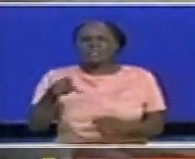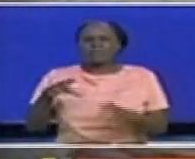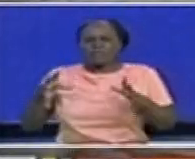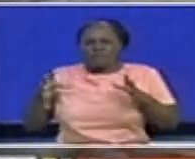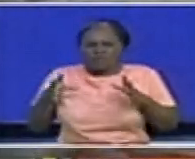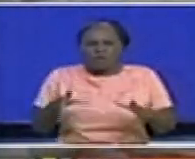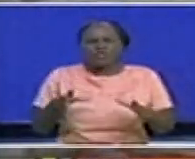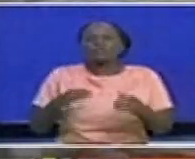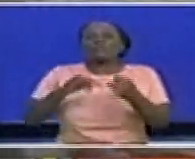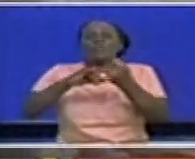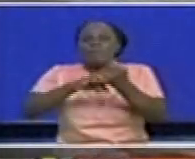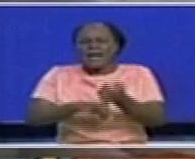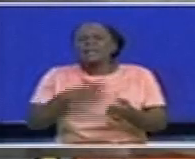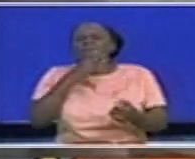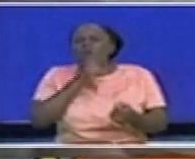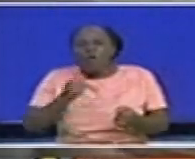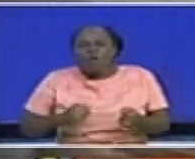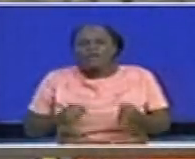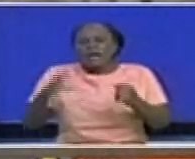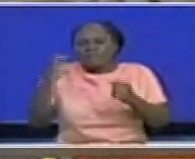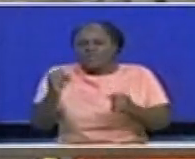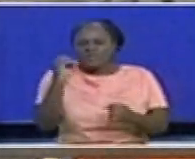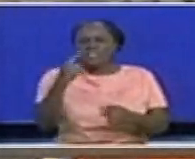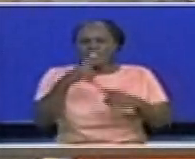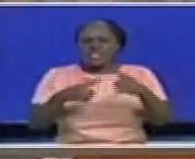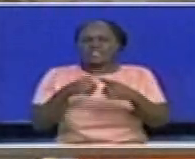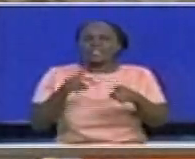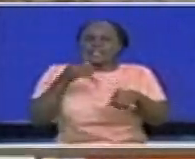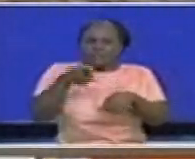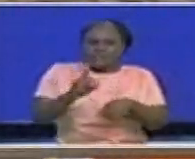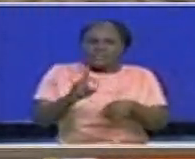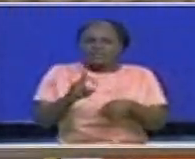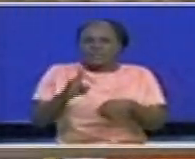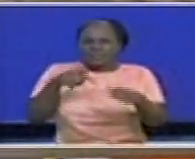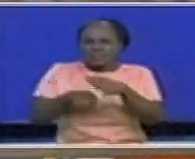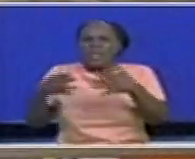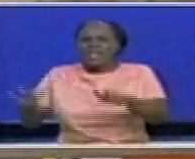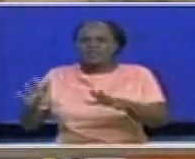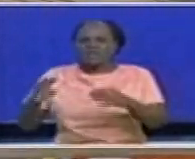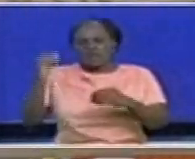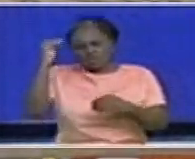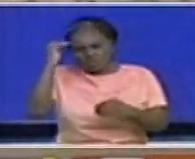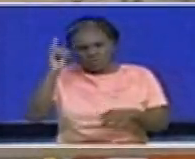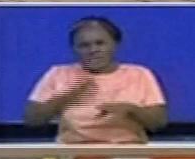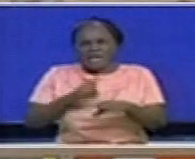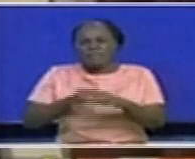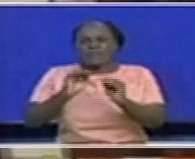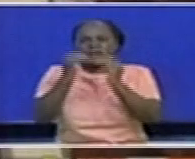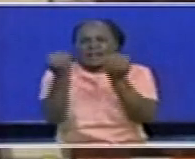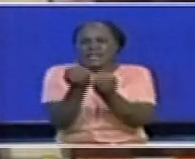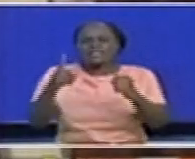alilazimika kuozwa na mzee aliye na umri wa miaka 50, hatua iliyompelekea yeye kuacha masomo yake akiwa darasa la